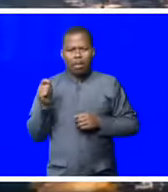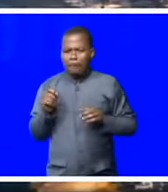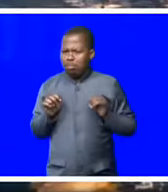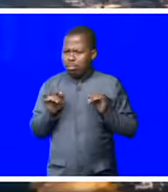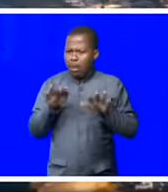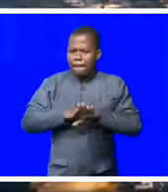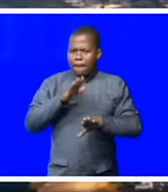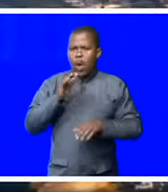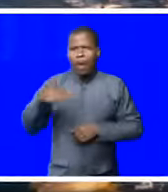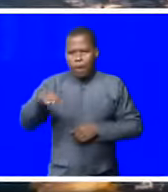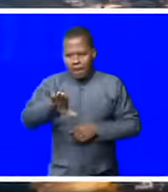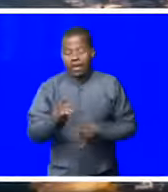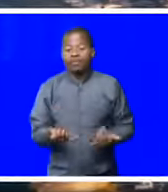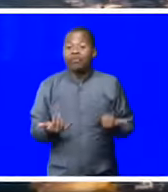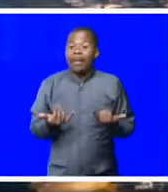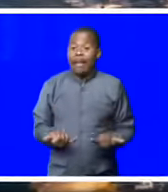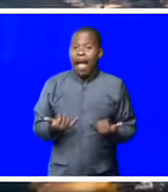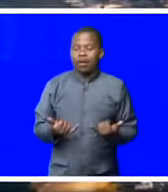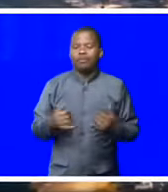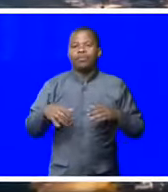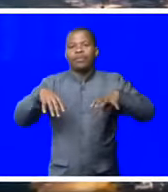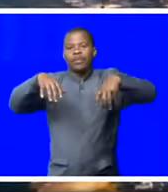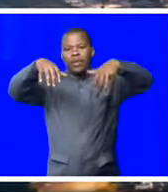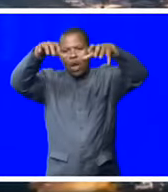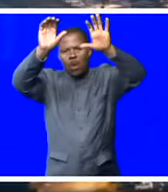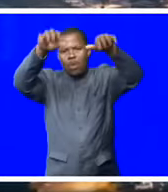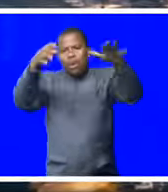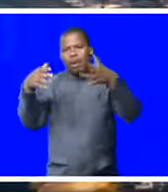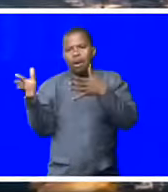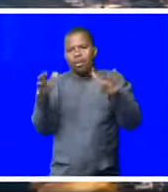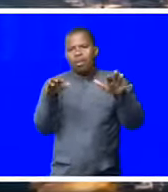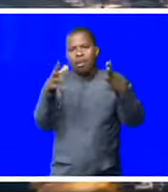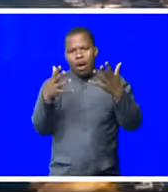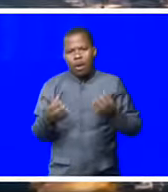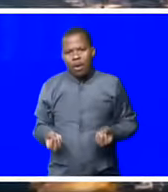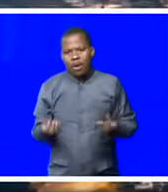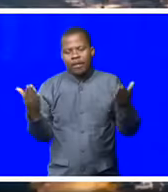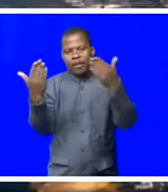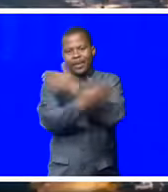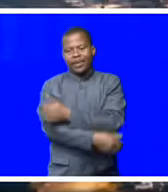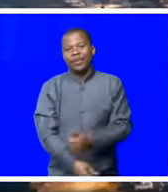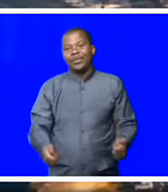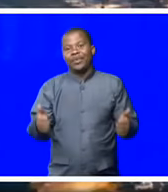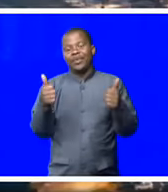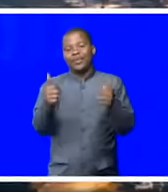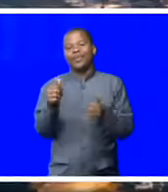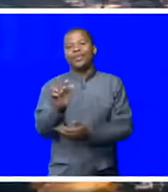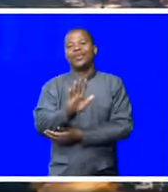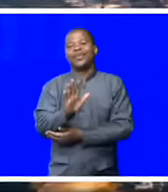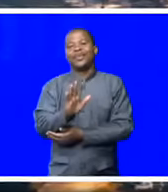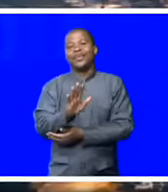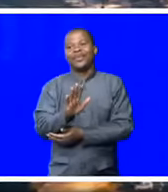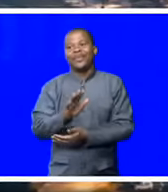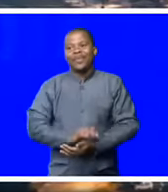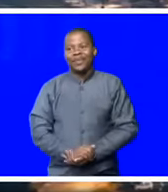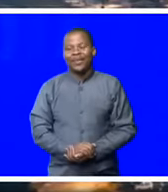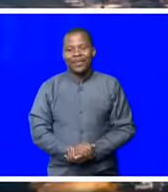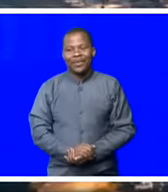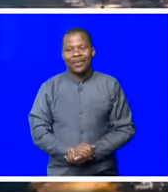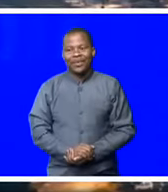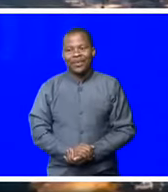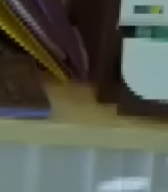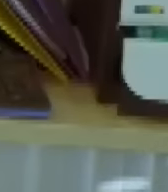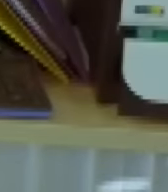Sidisha sidibeka lapho engwayo lomuhle tindzaba esiniphathele yona ngensimbi yesikhombisa sitanishiya naso somo solutulu semadolobha lakhethiwe busuku lobuhle